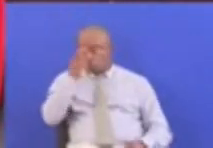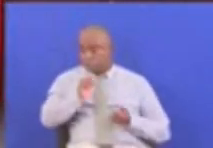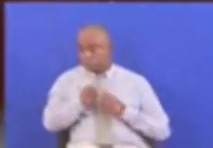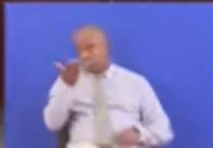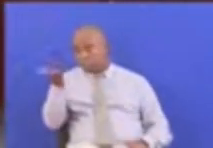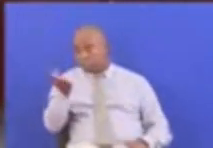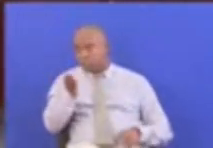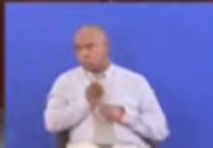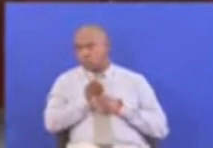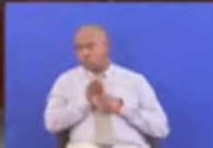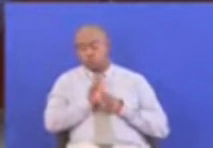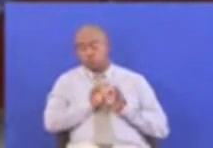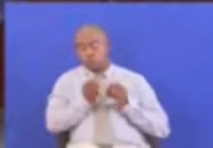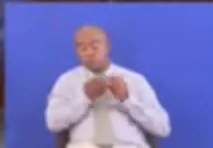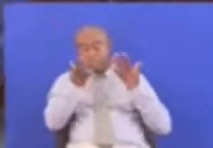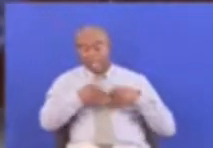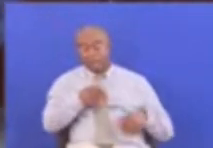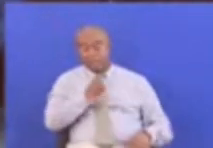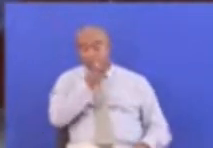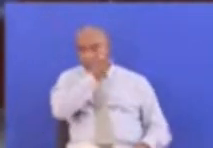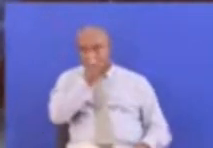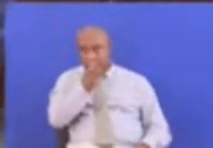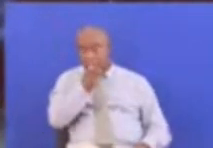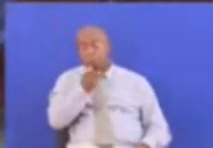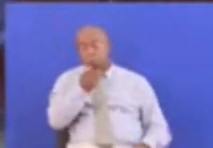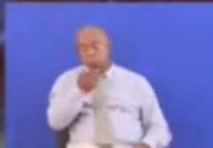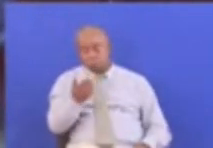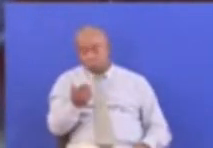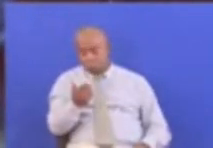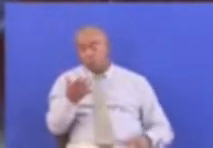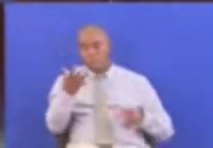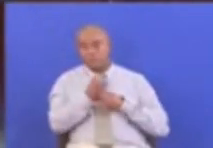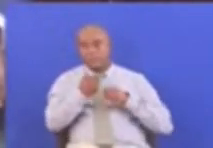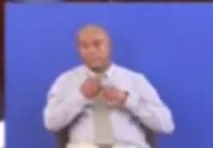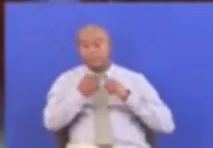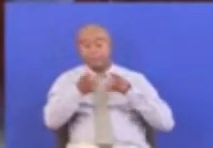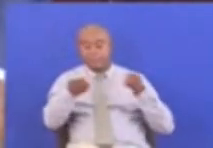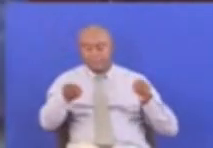kulinda afya za Watanzania wasipate madhara. Lakini Mheshimiwa Spika,